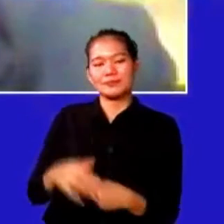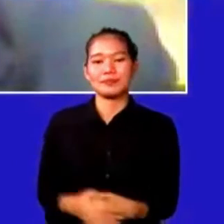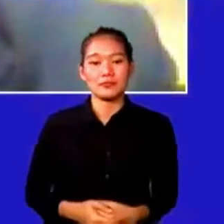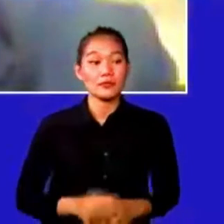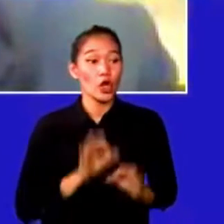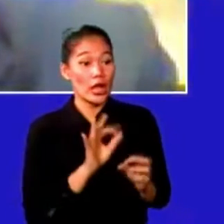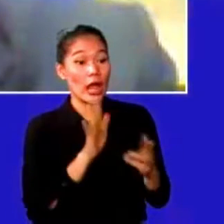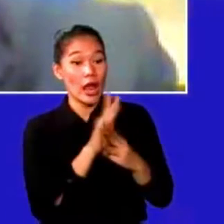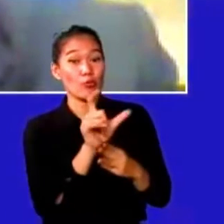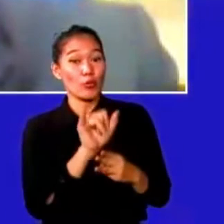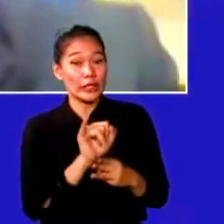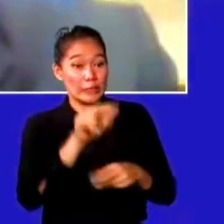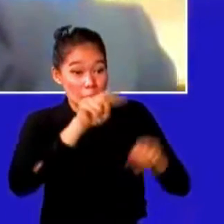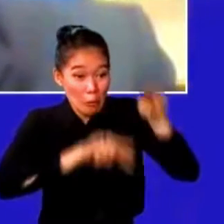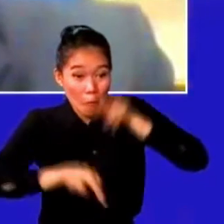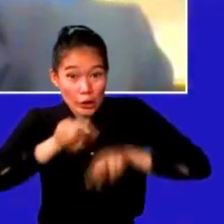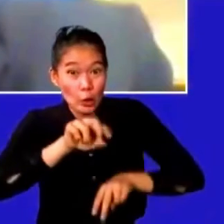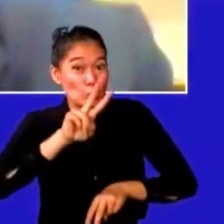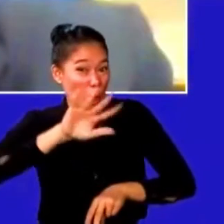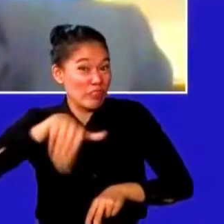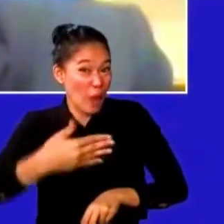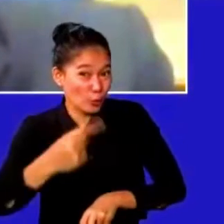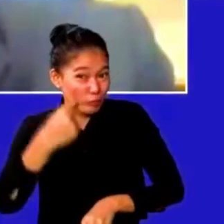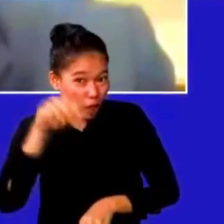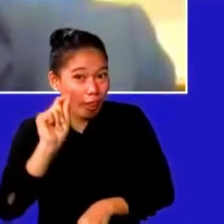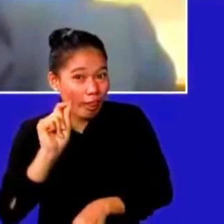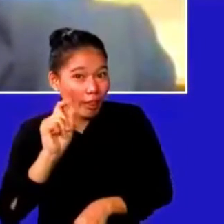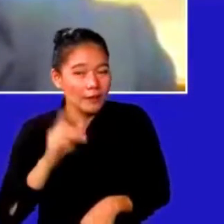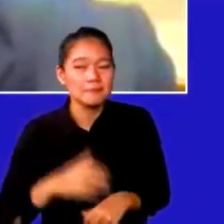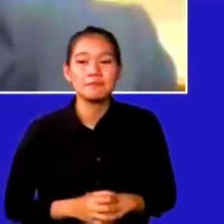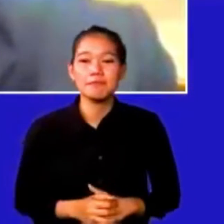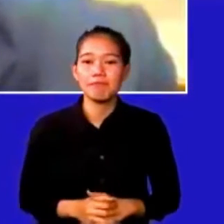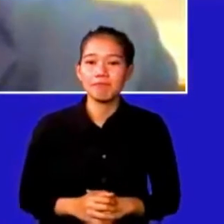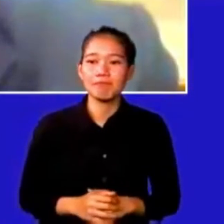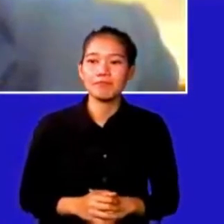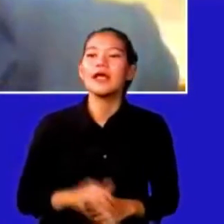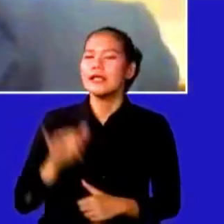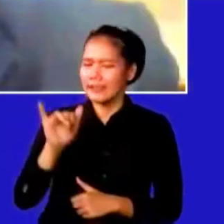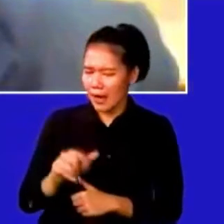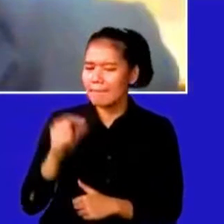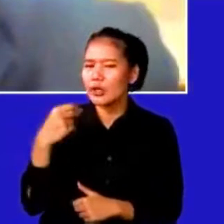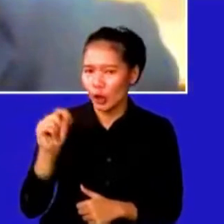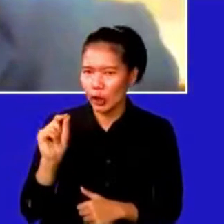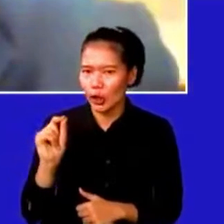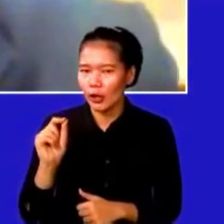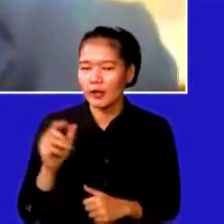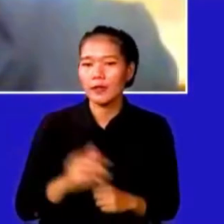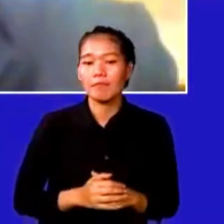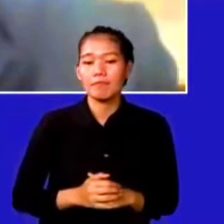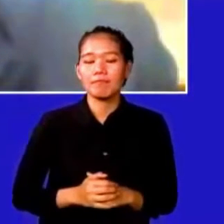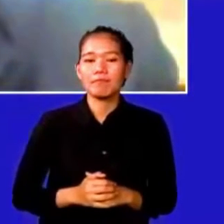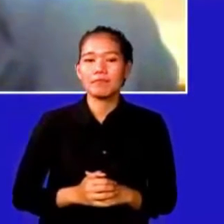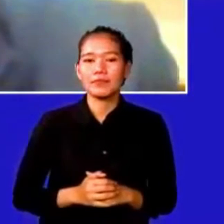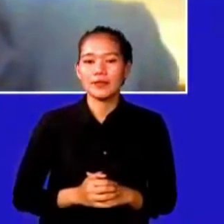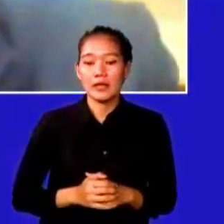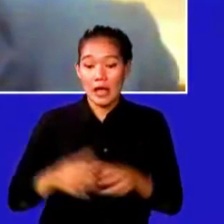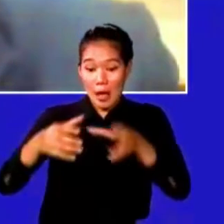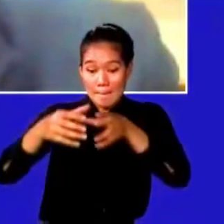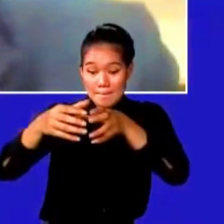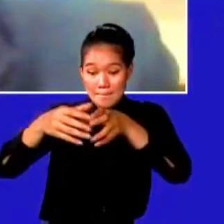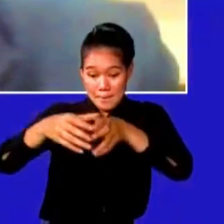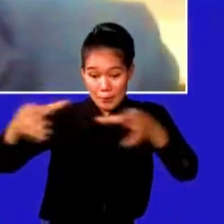pemantauan dari MUI selama dua tahun kedepan begitu artinya Doctor betul jadi untuk